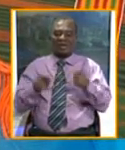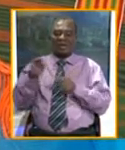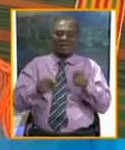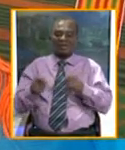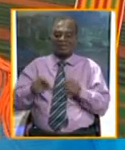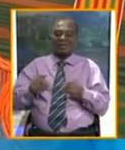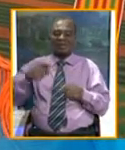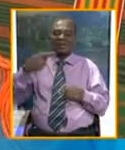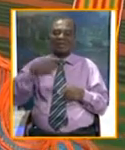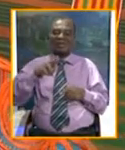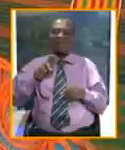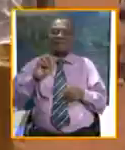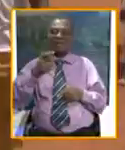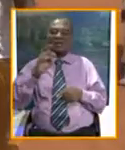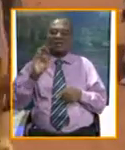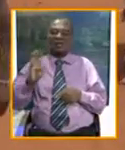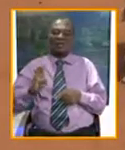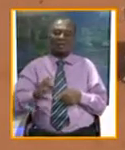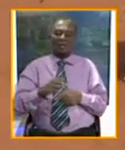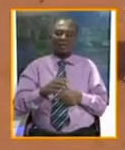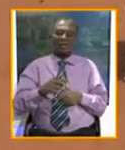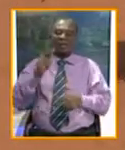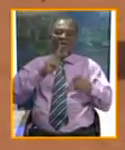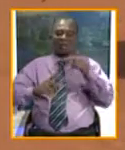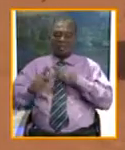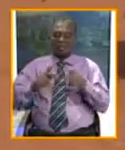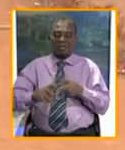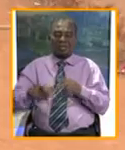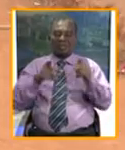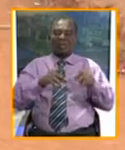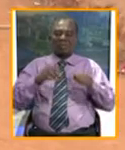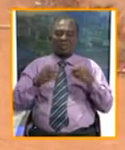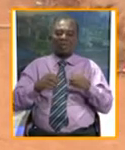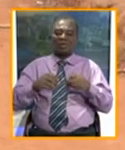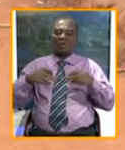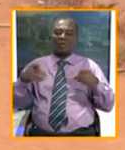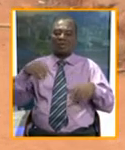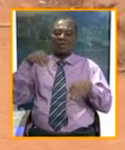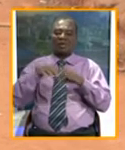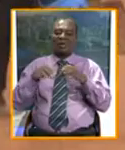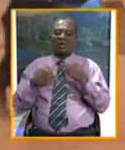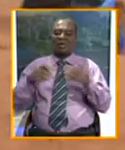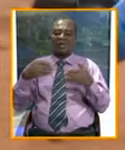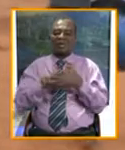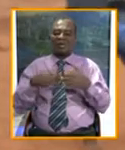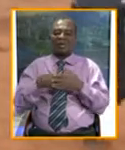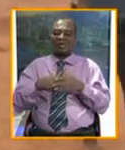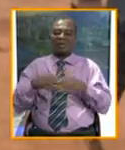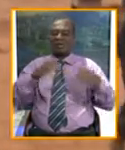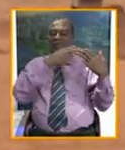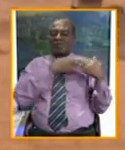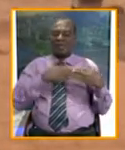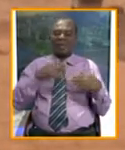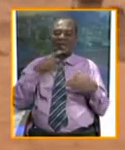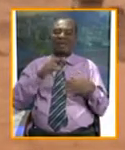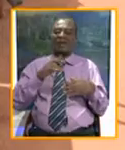la tranquillité et dans la joie. Les populations placent beaucoup d'espoir en leur nouveau chef. Le chef, il est